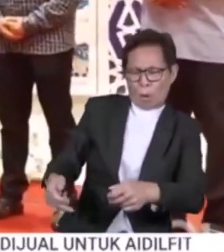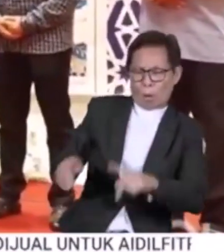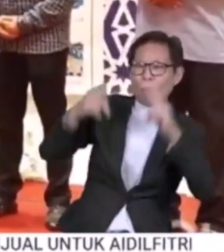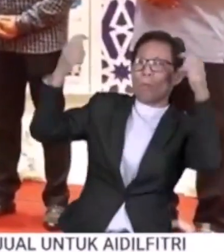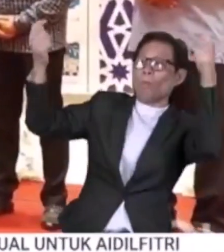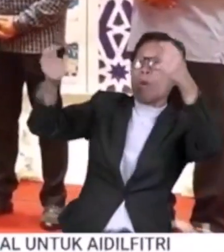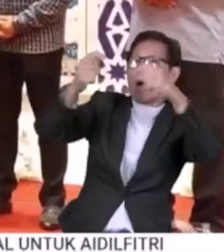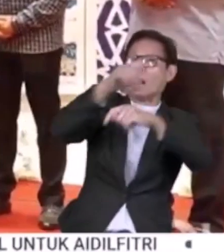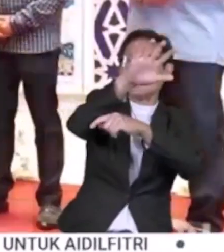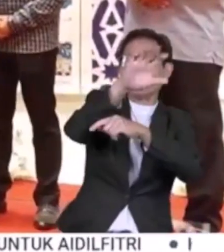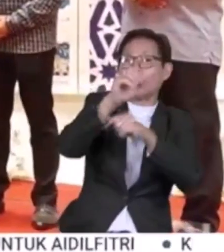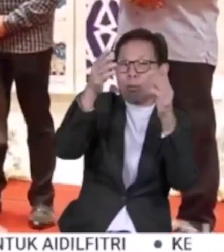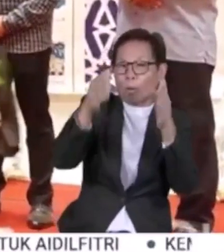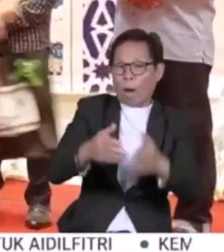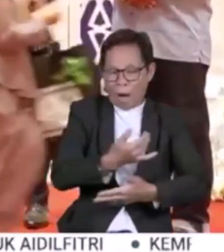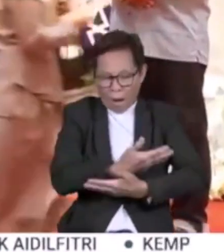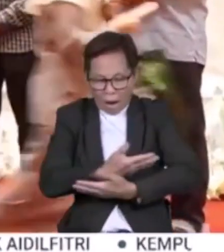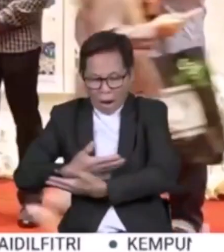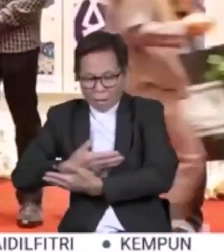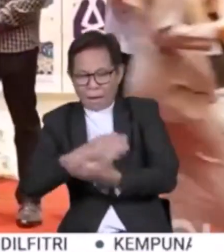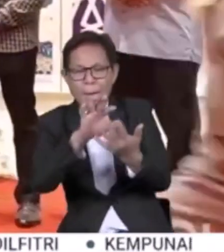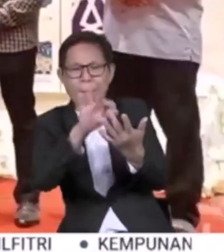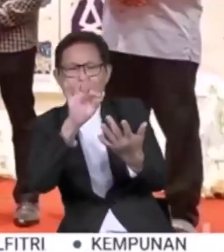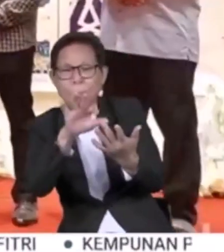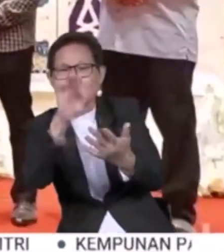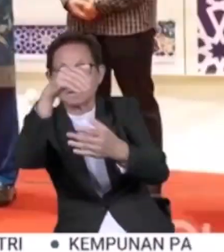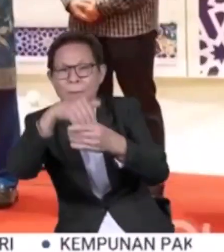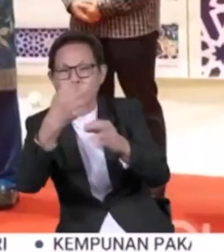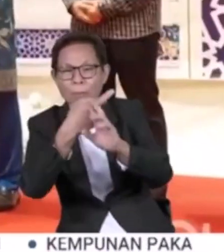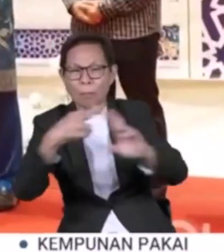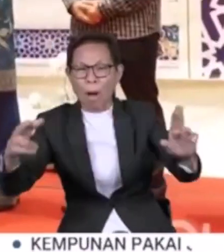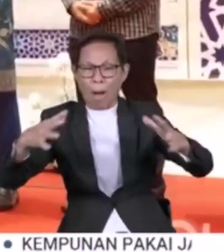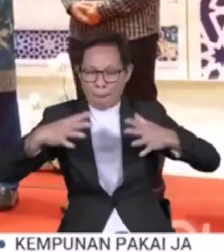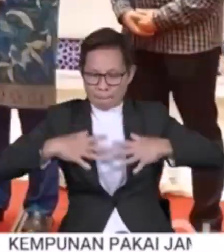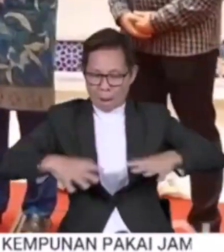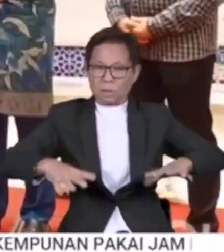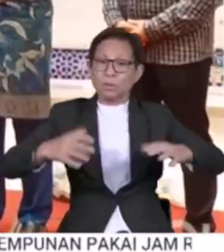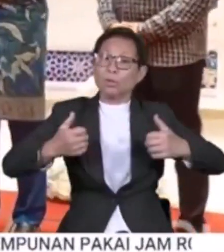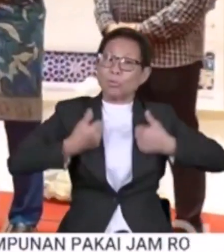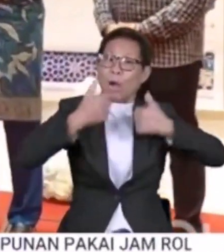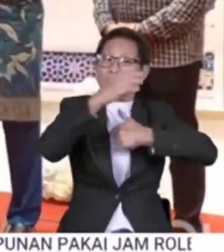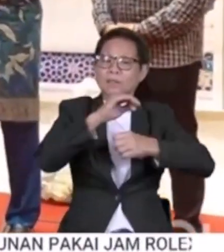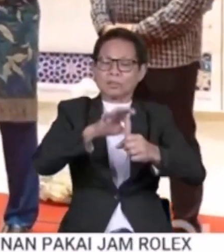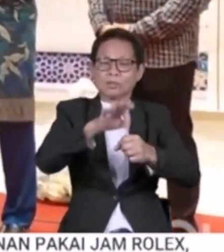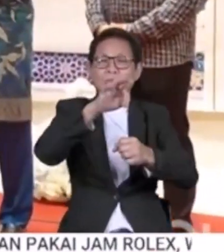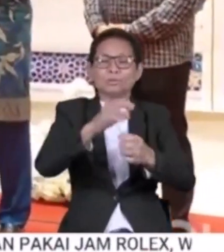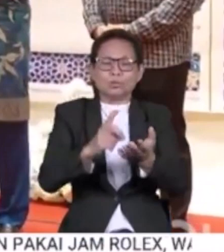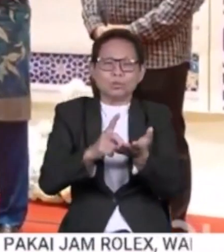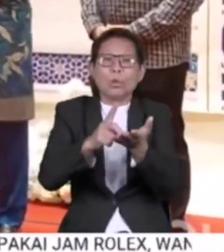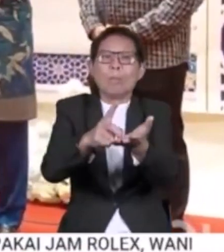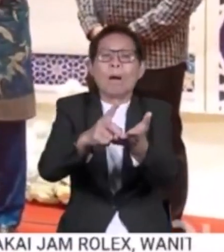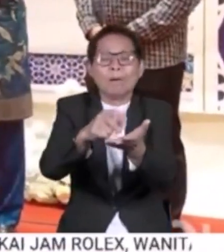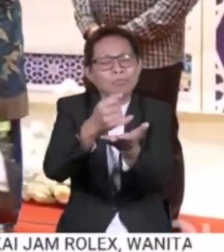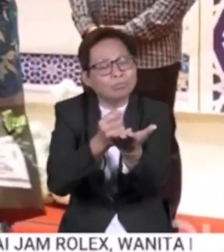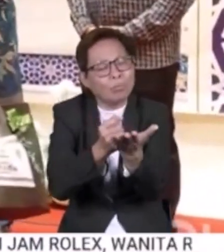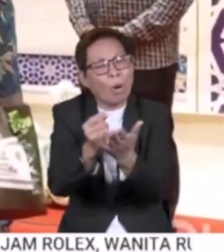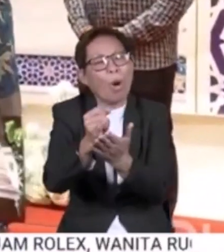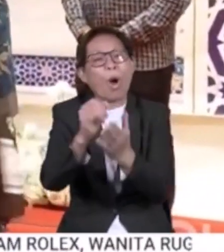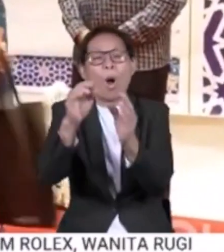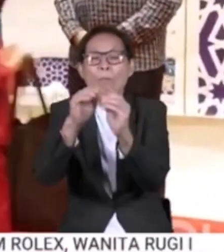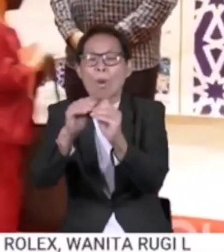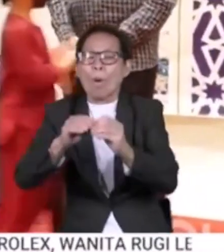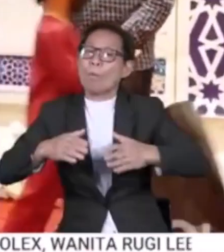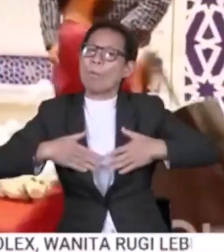untuk meraih ikan 50 orang anak-anak terpilih dalam persiapan baju raya serta semangat ikhlas agar dapat memeriahkan lagi